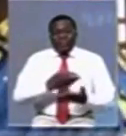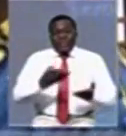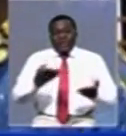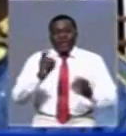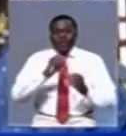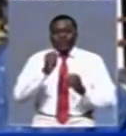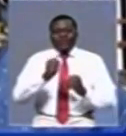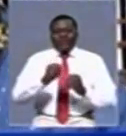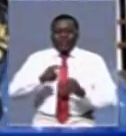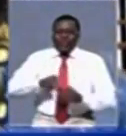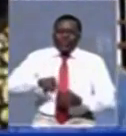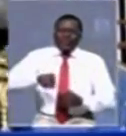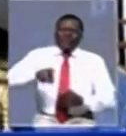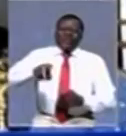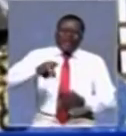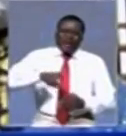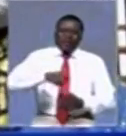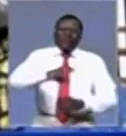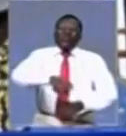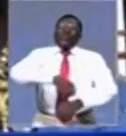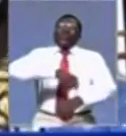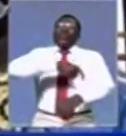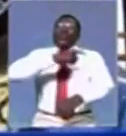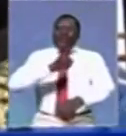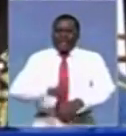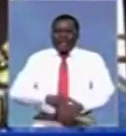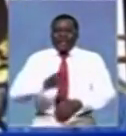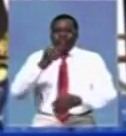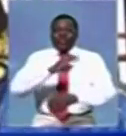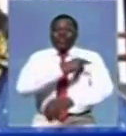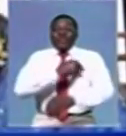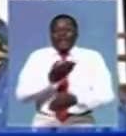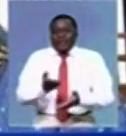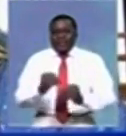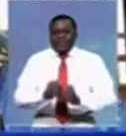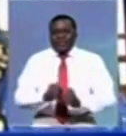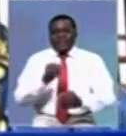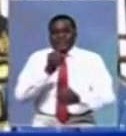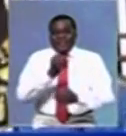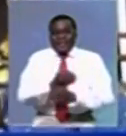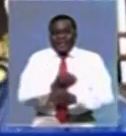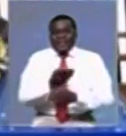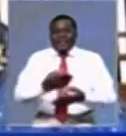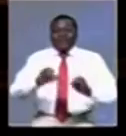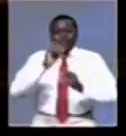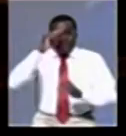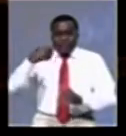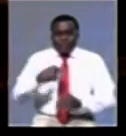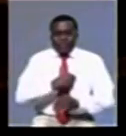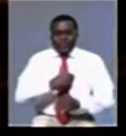On ne va plus parcourir des kilomètres pour des soins. C'est déjà important pour